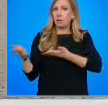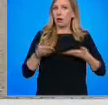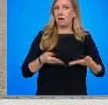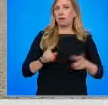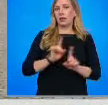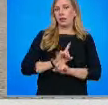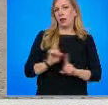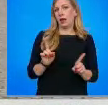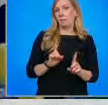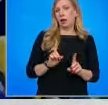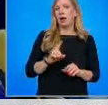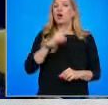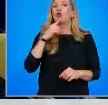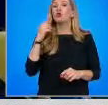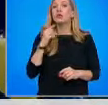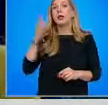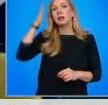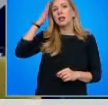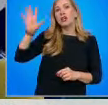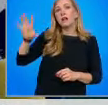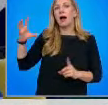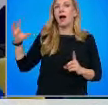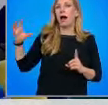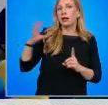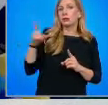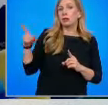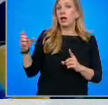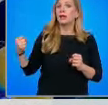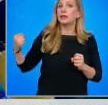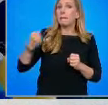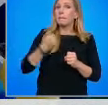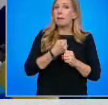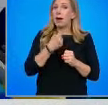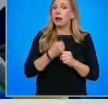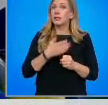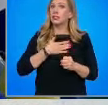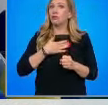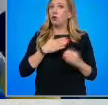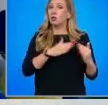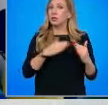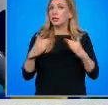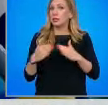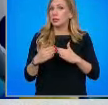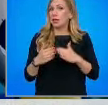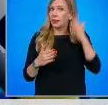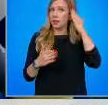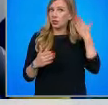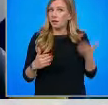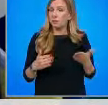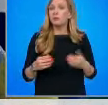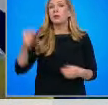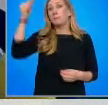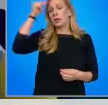няма. Русия е страна-агресор, която нападна суверенна държава, свой съсед.